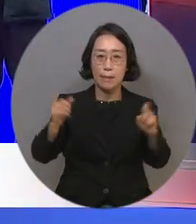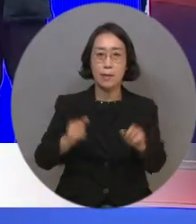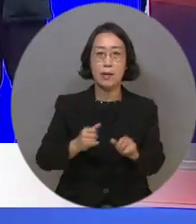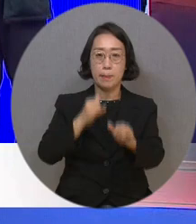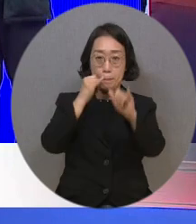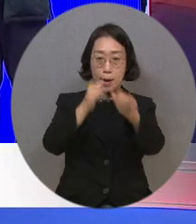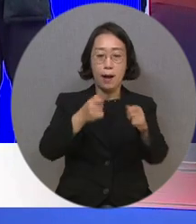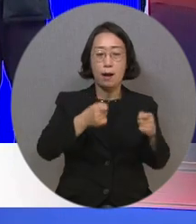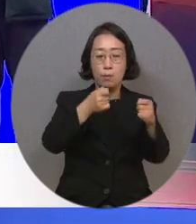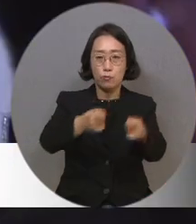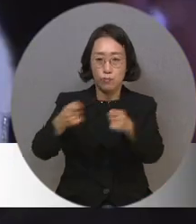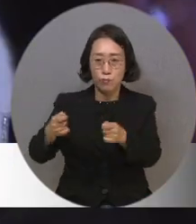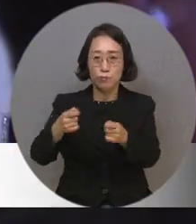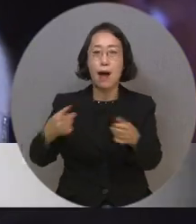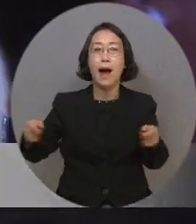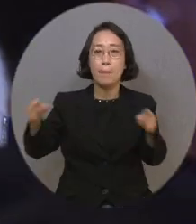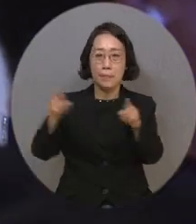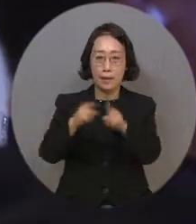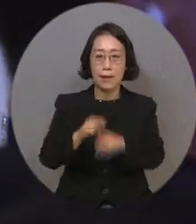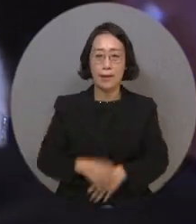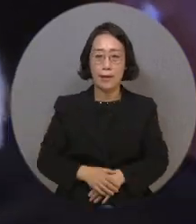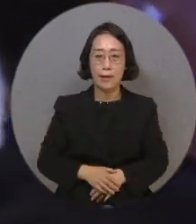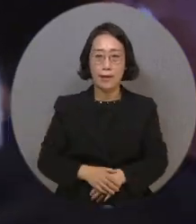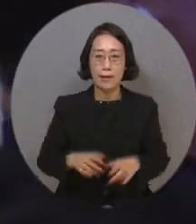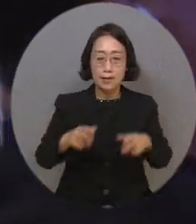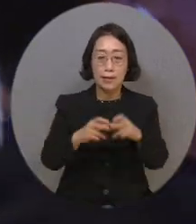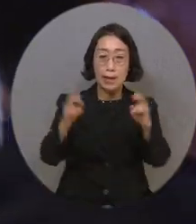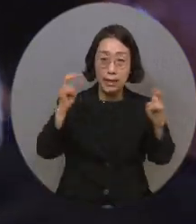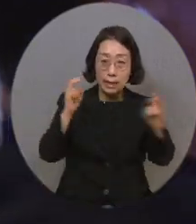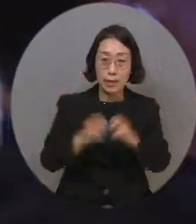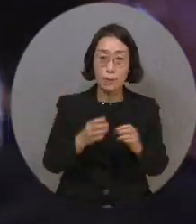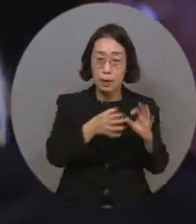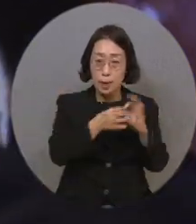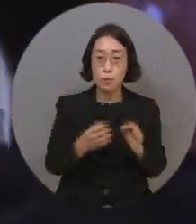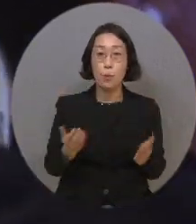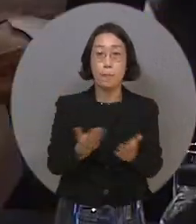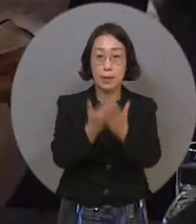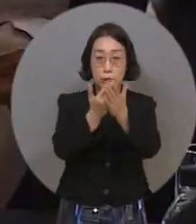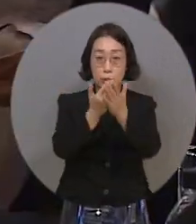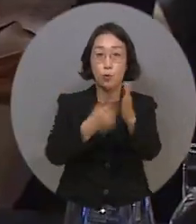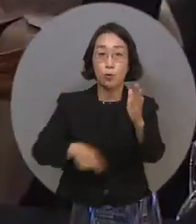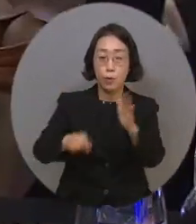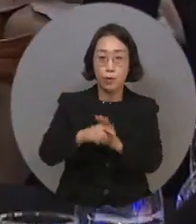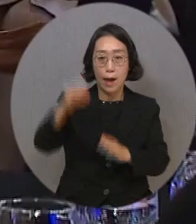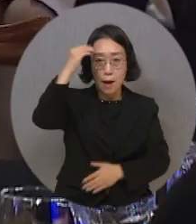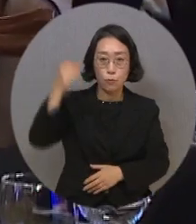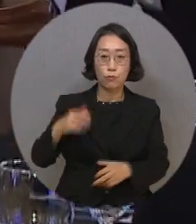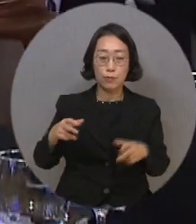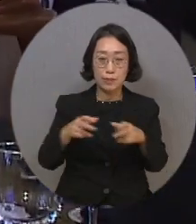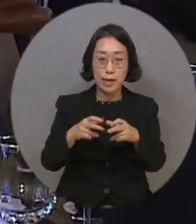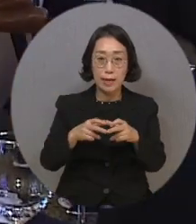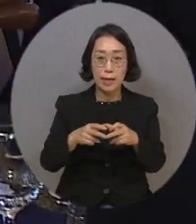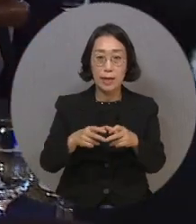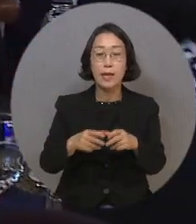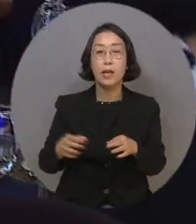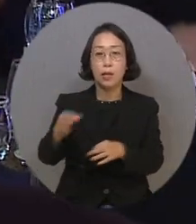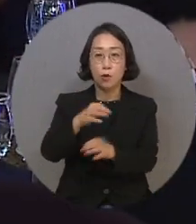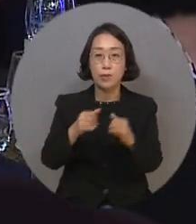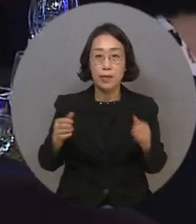함께 이뤄졌습니다. 장애인 기업의 지속적인 성장과 발전을 위해 한국장애경제인협회와